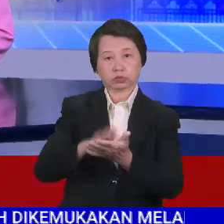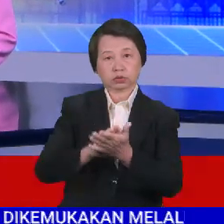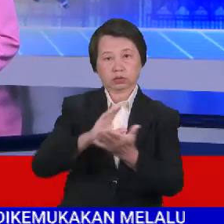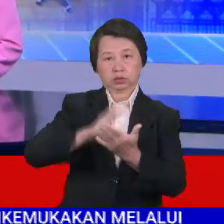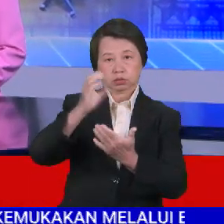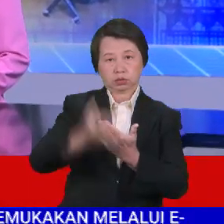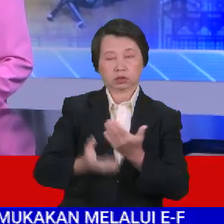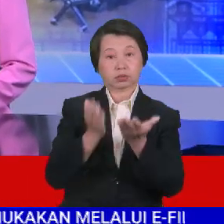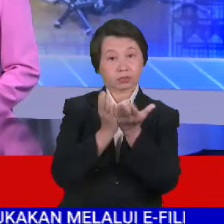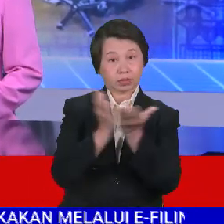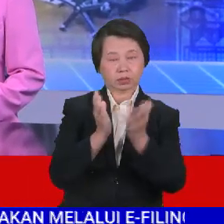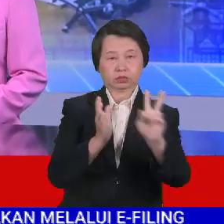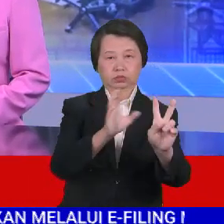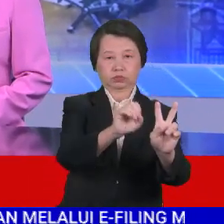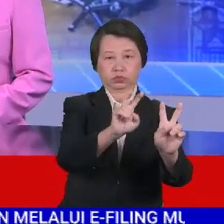kalender akademik